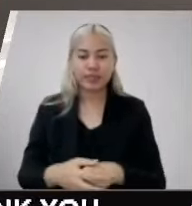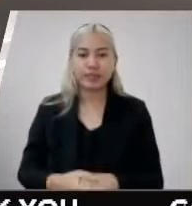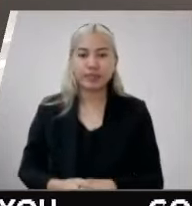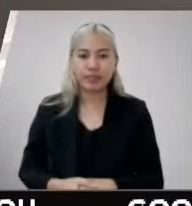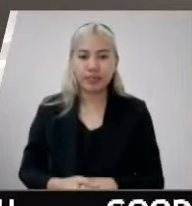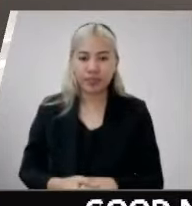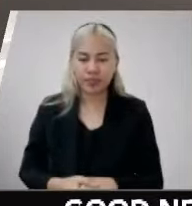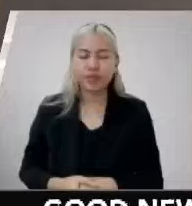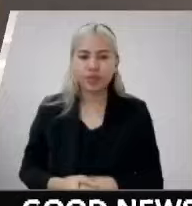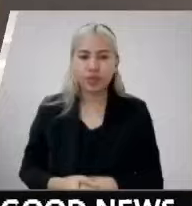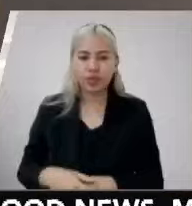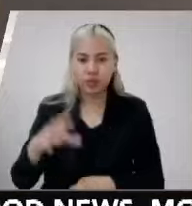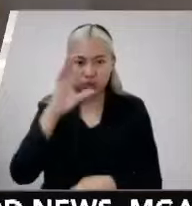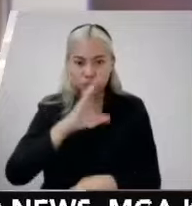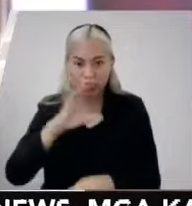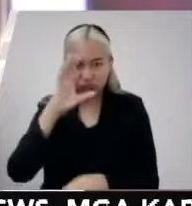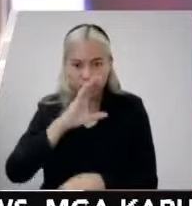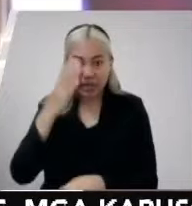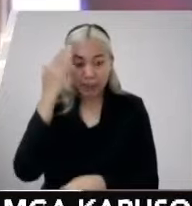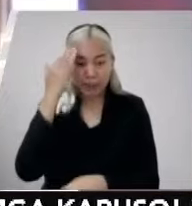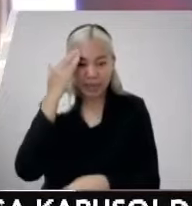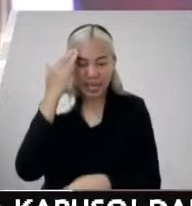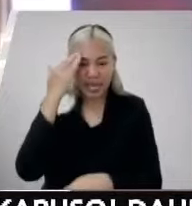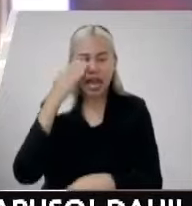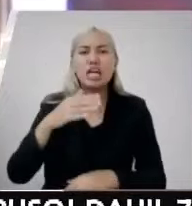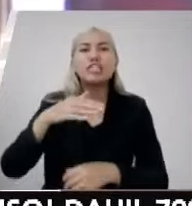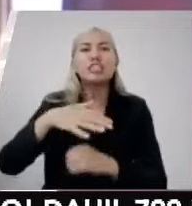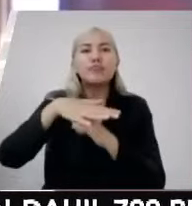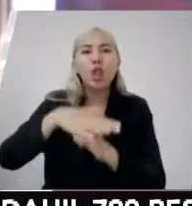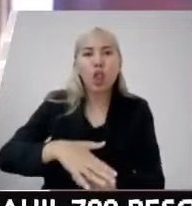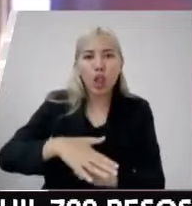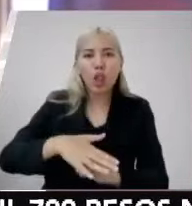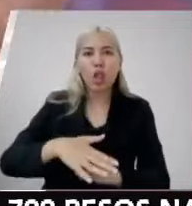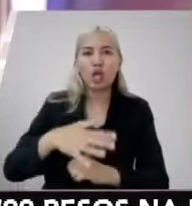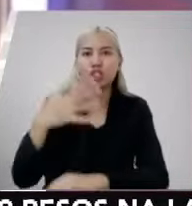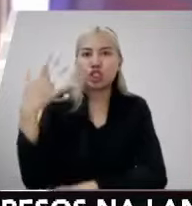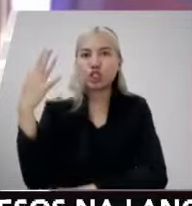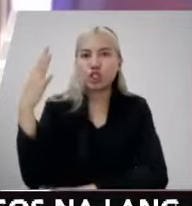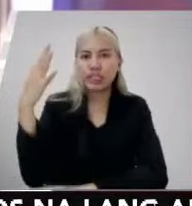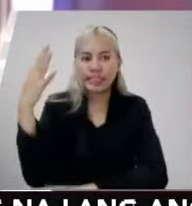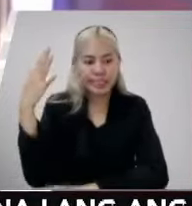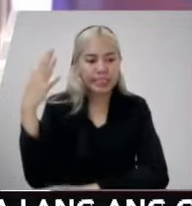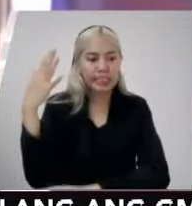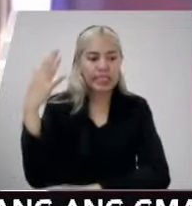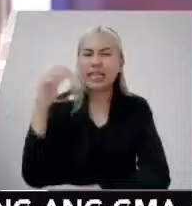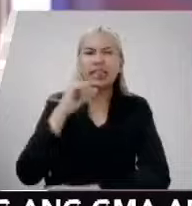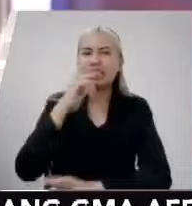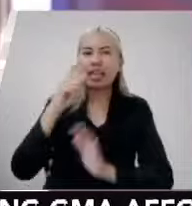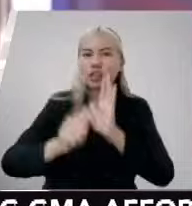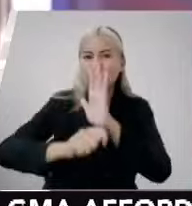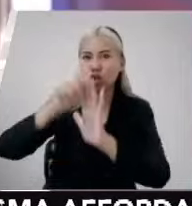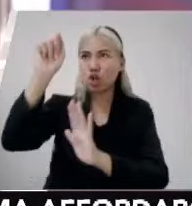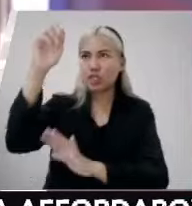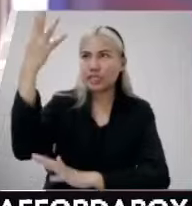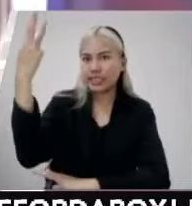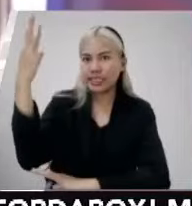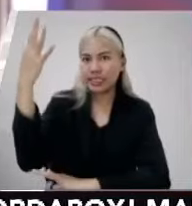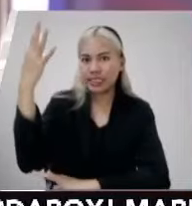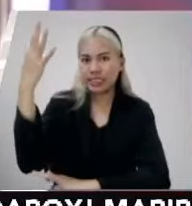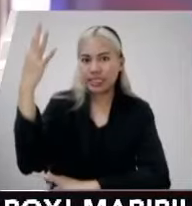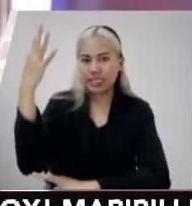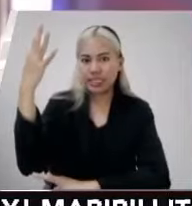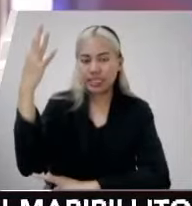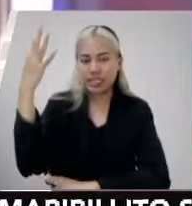of small trees instead then avoid na lang yung mga matataas na puno tal talaga pwede kang mag-take Shelter do and